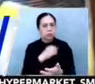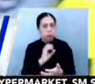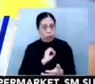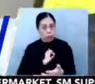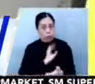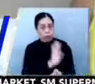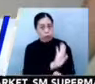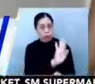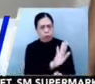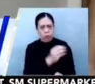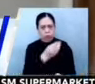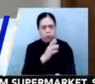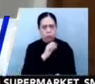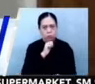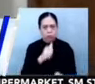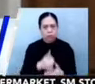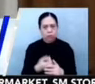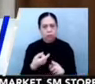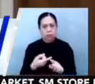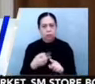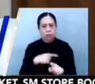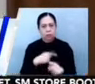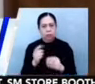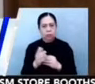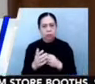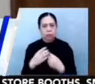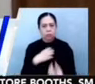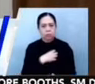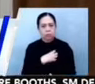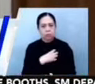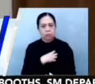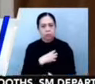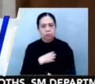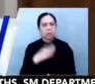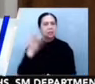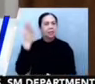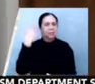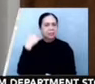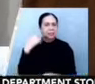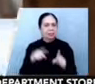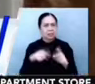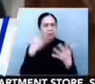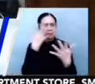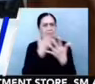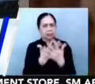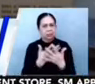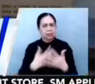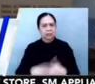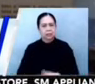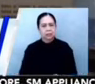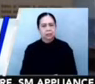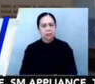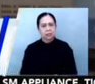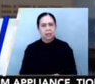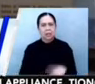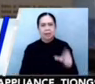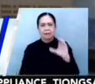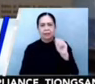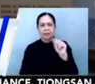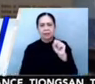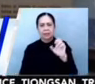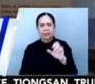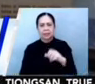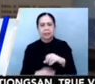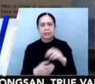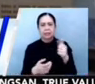suspect. Batay sa record ng pulisya, dati na rin itong nakulong. Initially, parang may kaso siyang 10591, no? Yung